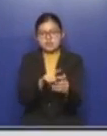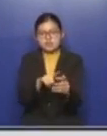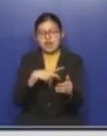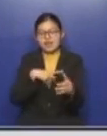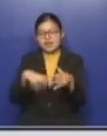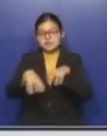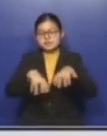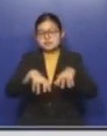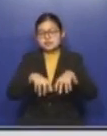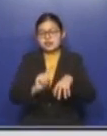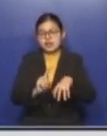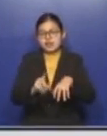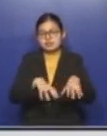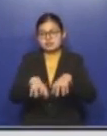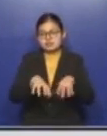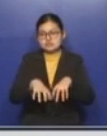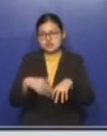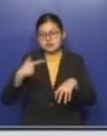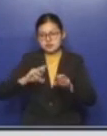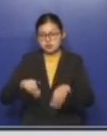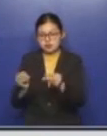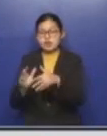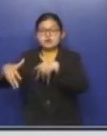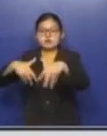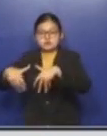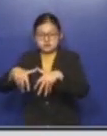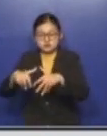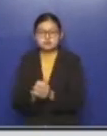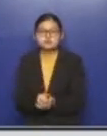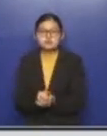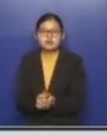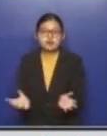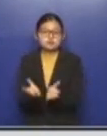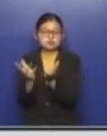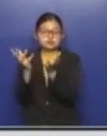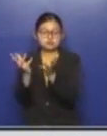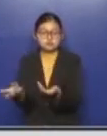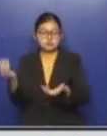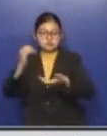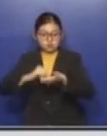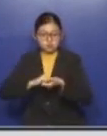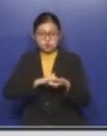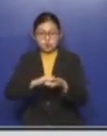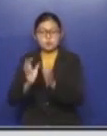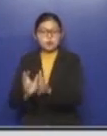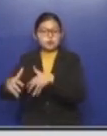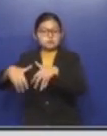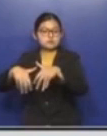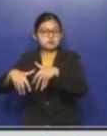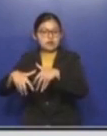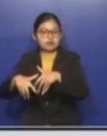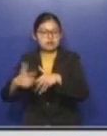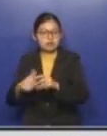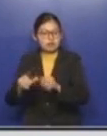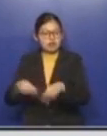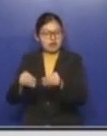ดการในเรื่องประชาชนเพราะนั้นในส่วนค่าส่งเสริมการมีส่วนร่วมของประชาชนเนี่ยท่านมาให้แค่